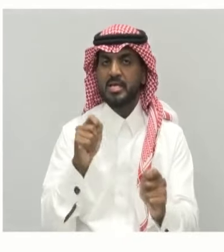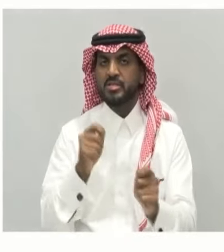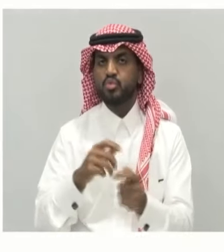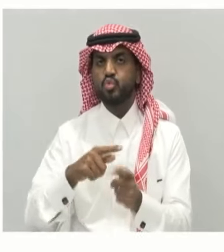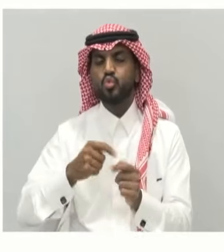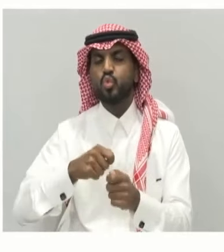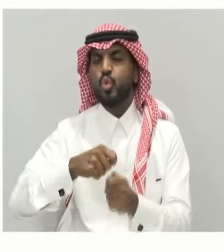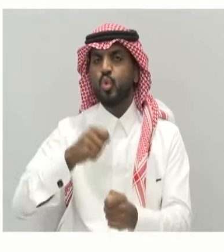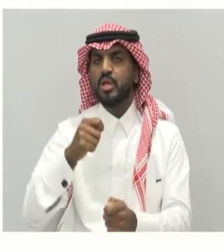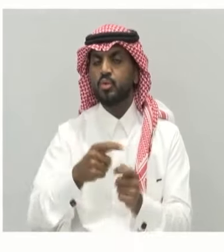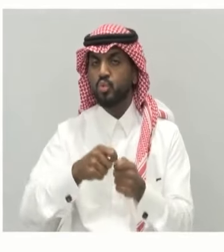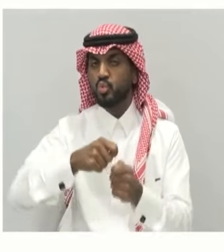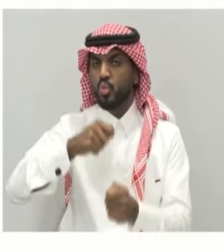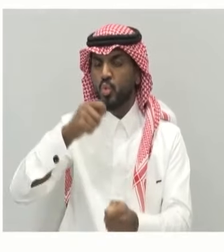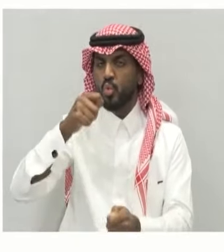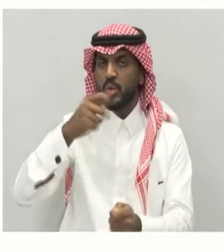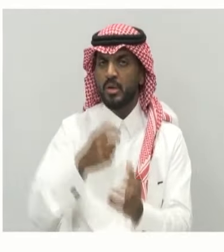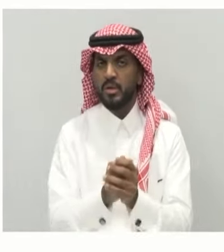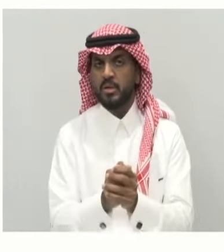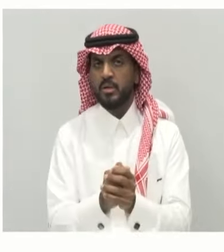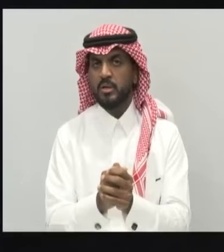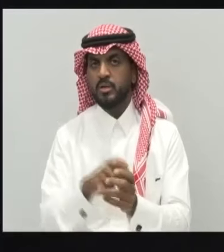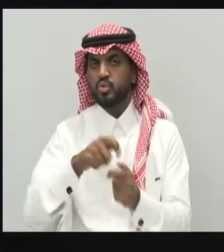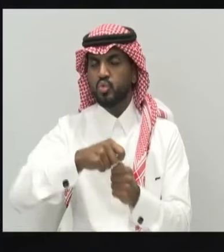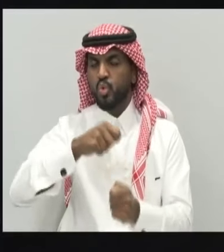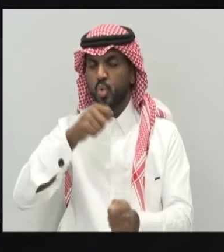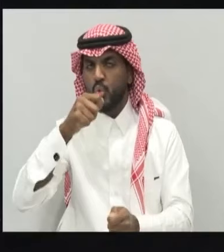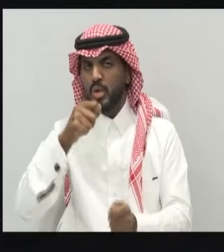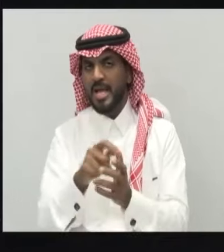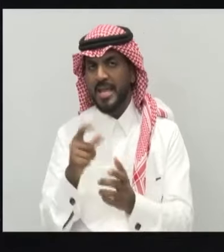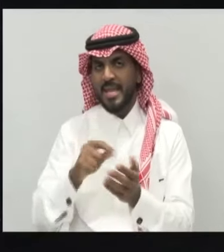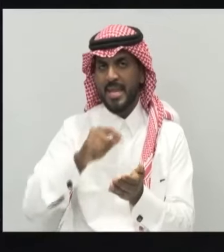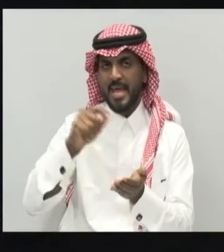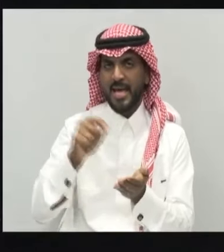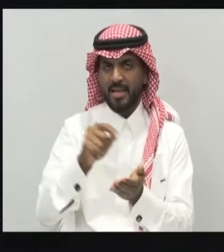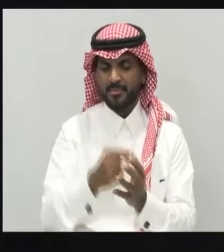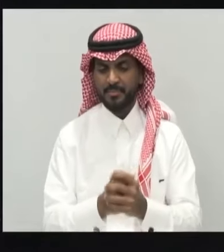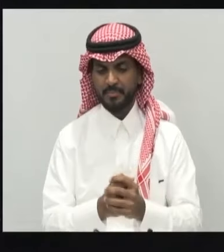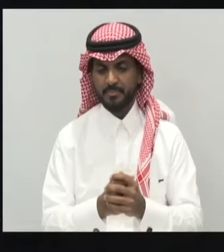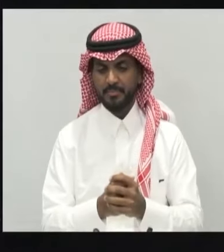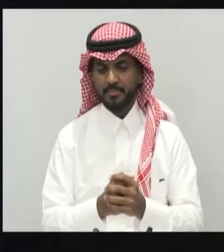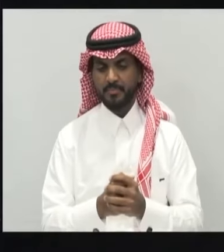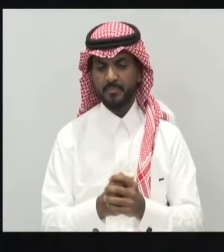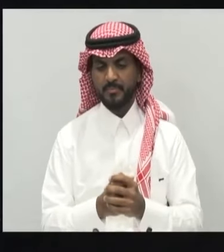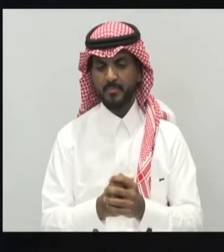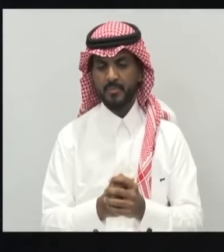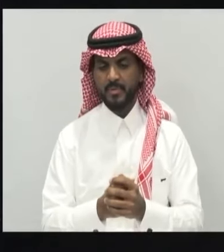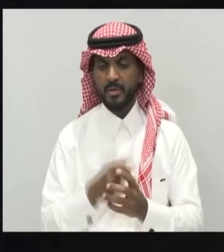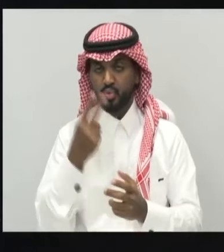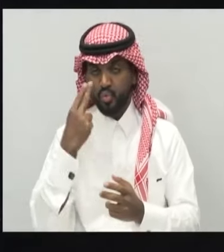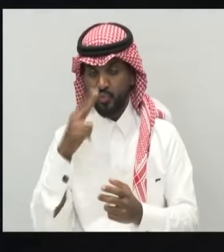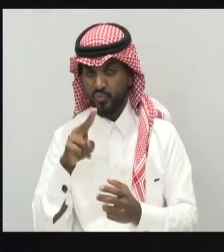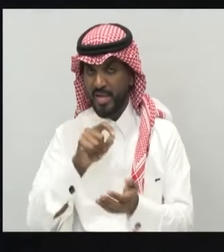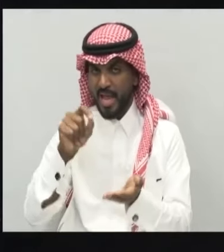النحله نبغى نختار الوحده المناسبه لقياس طول النحله يا ابطال انتوا احد منكم قد شاف